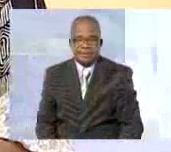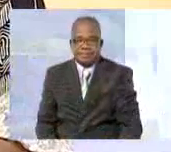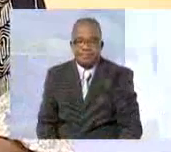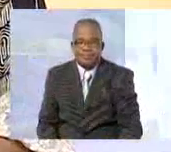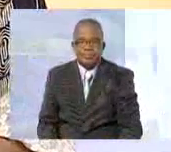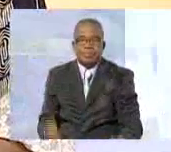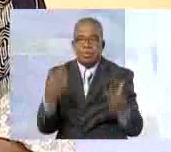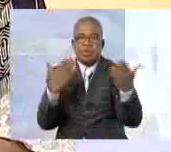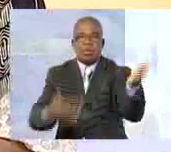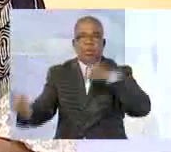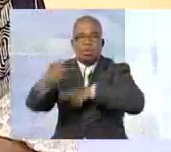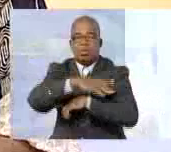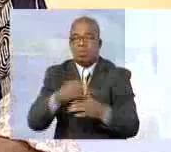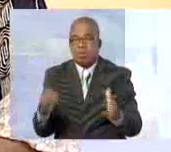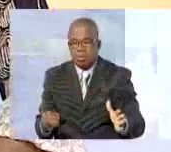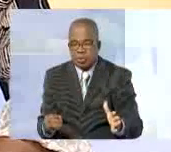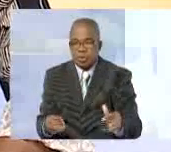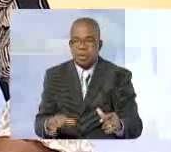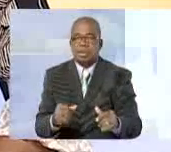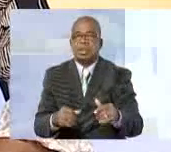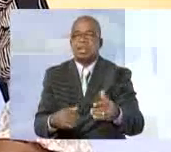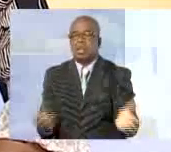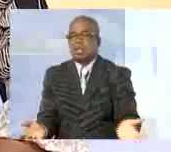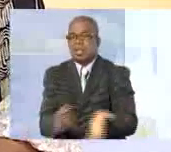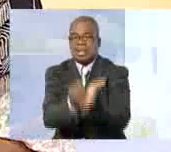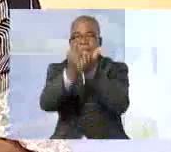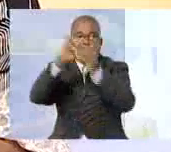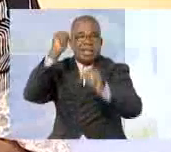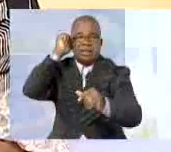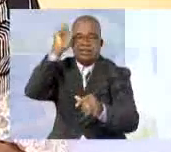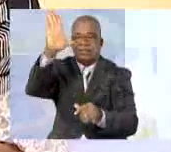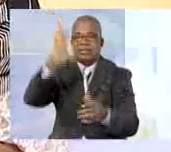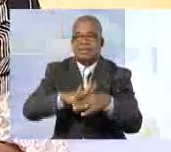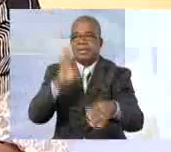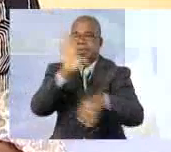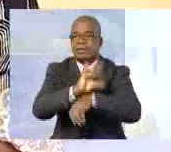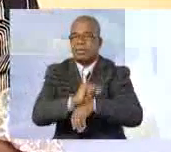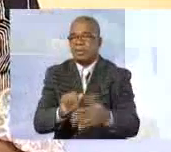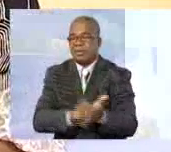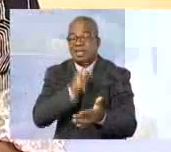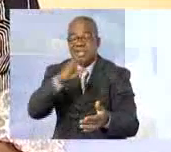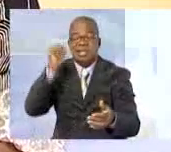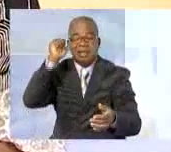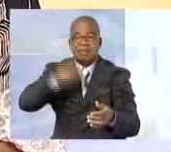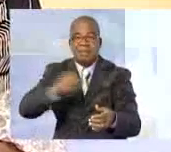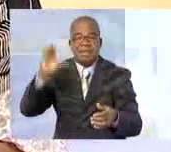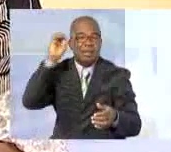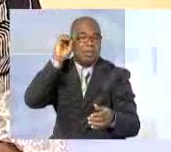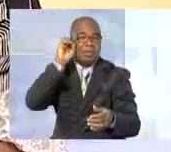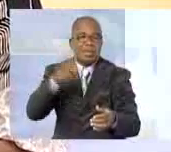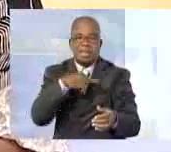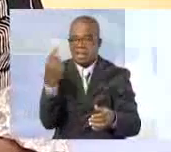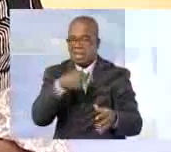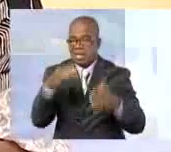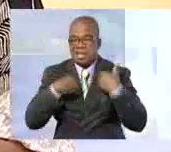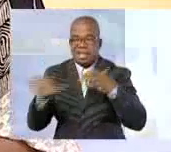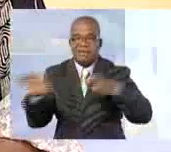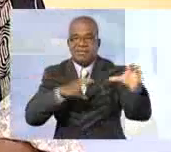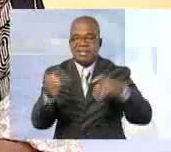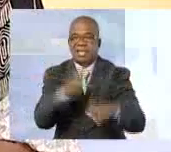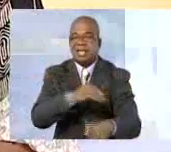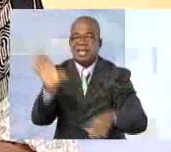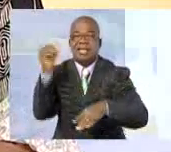Lancement aujourd'hui du Fonds d'appui aux femmes de Côte d'Ivoire. C'est une initiative de la première dame Dominique Ouattara. Les